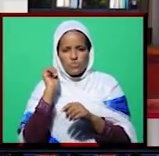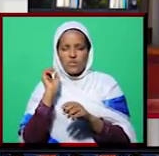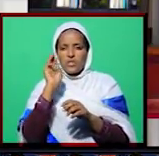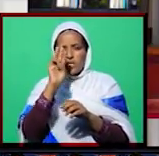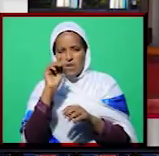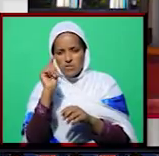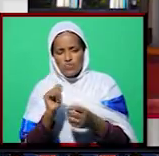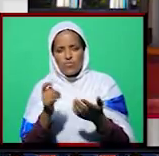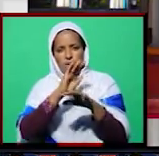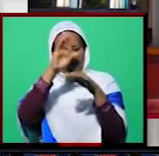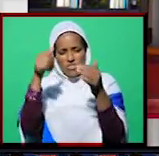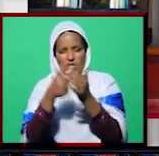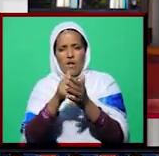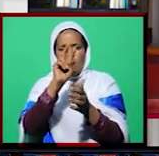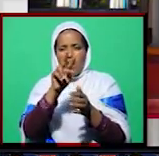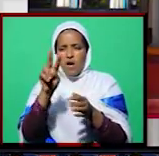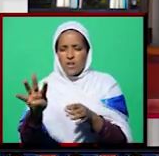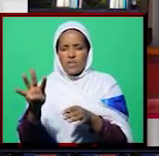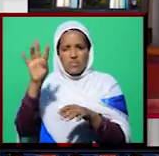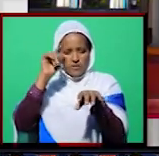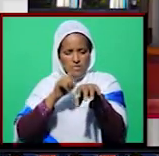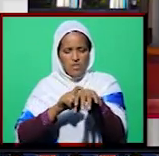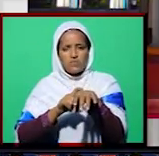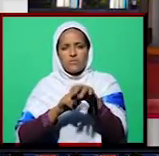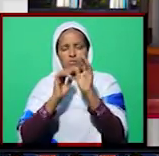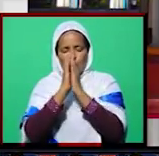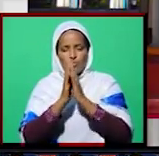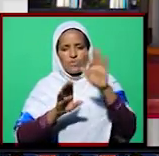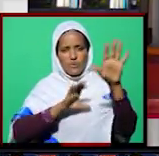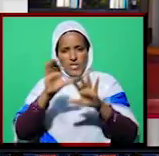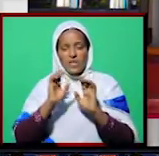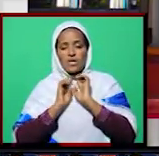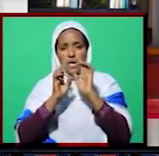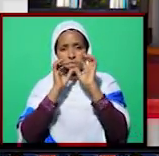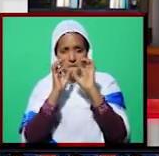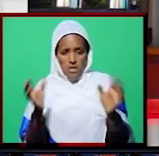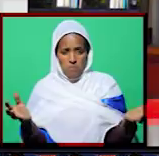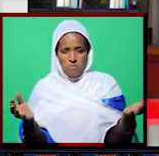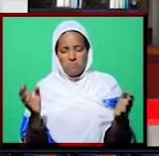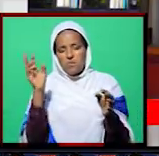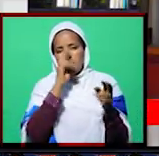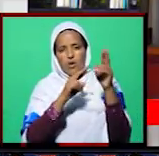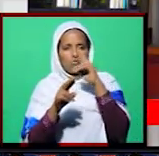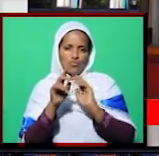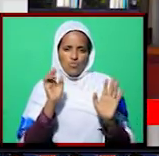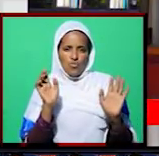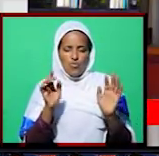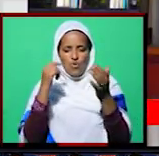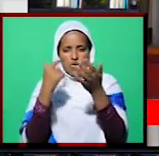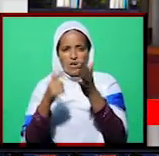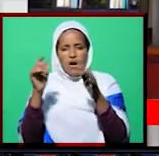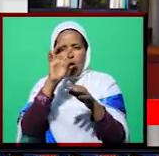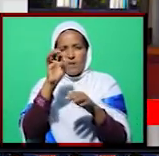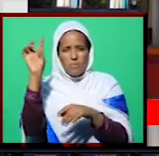የማህሌቱ የሰዓታቱ በአጠቃላይ 24 ሰዓት ጸሎት ቢደረስ ቅዳሴ ከሌለው ከንቱ